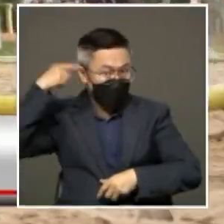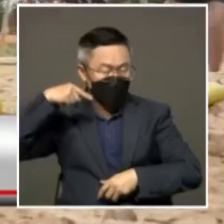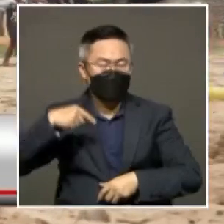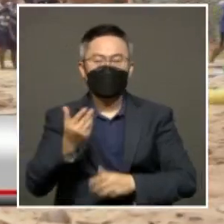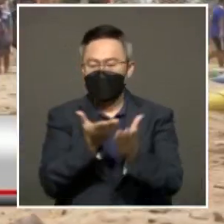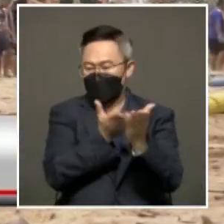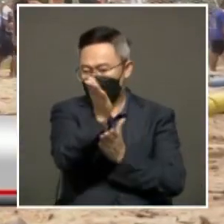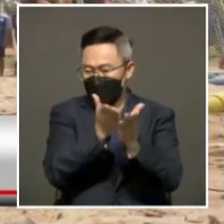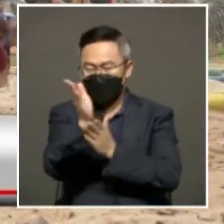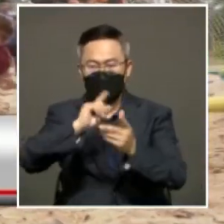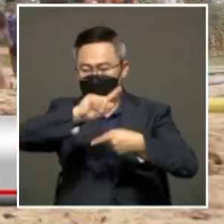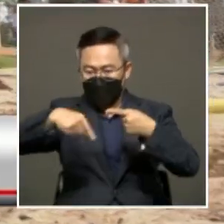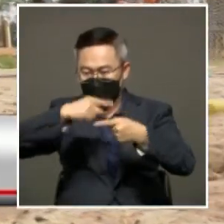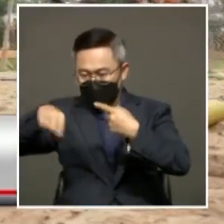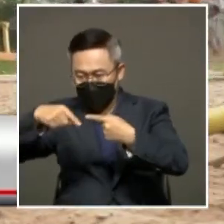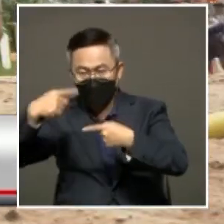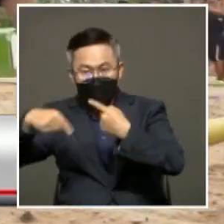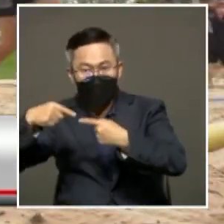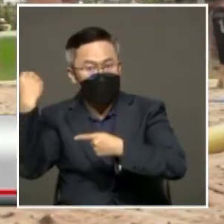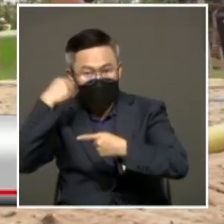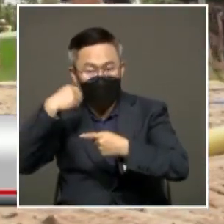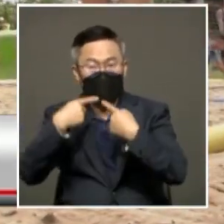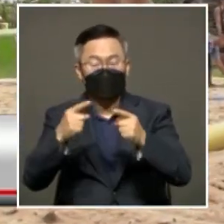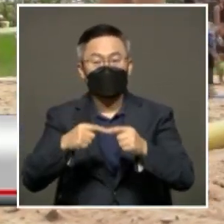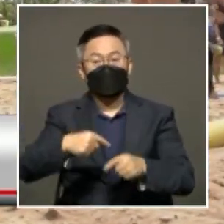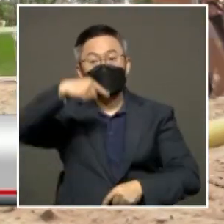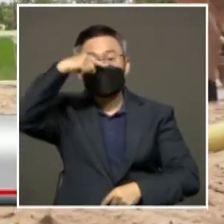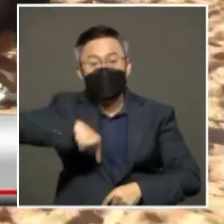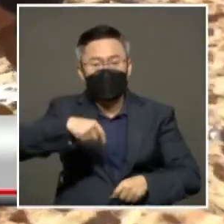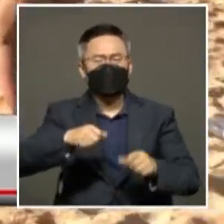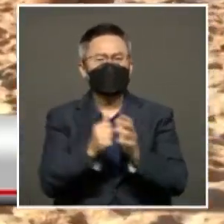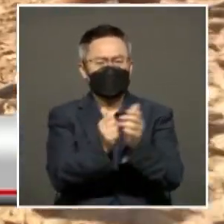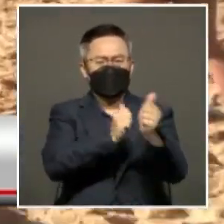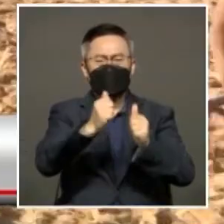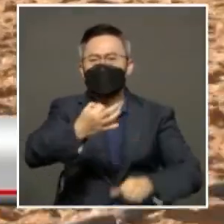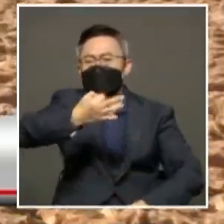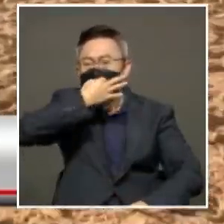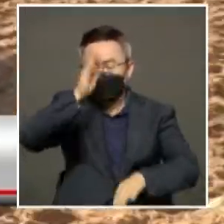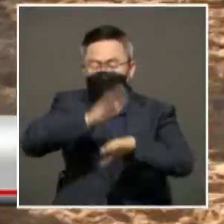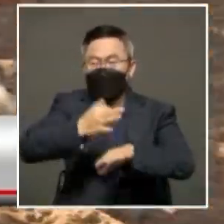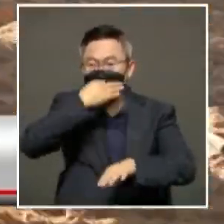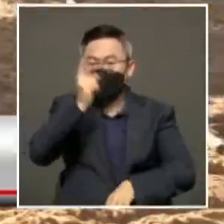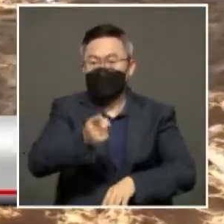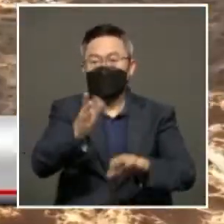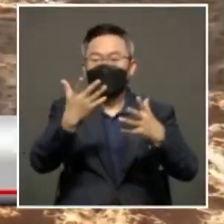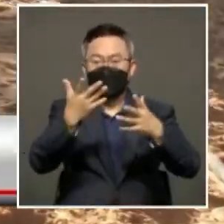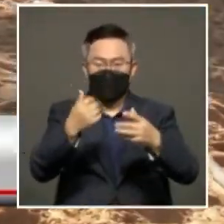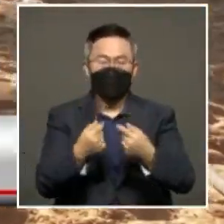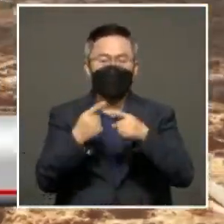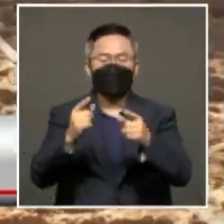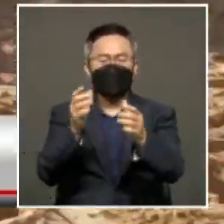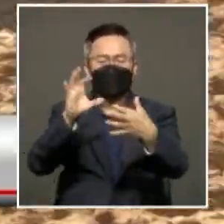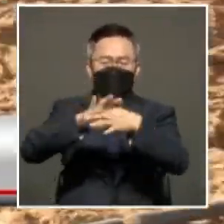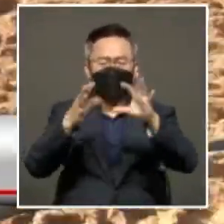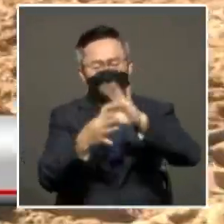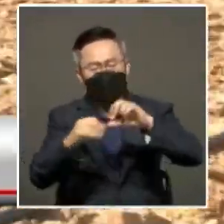ได้ทุกครั้งทั้งที่ในบ้านเราไม่มีระบบลีกอาชีพจะมีก็เพียงแต่รายการหลักระดับประเทศอย่างกีฬาแห่งชาติกีฬ